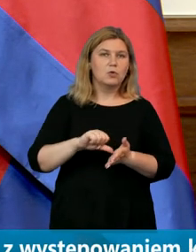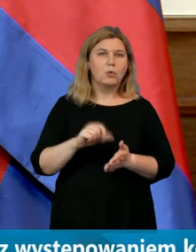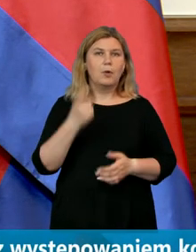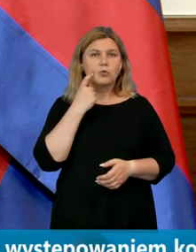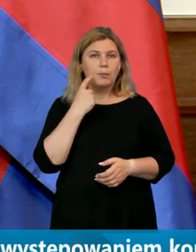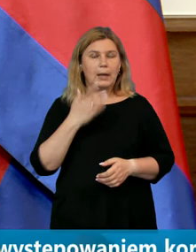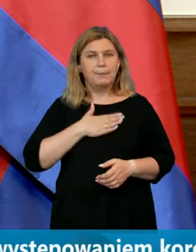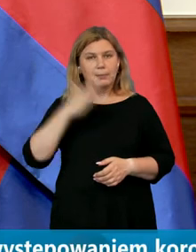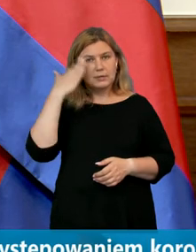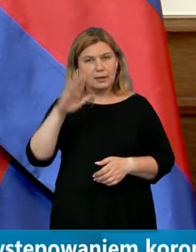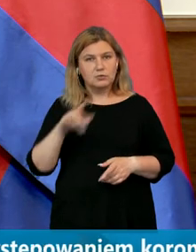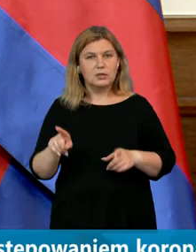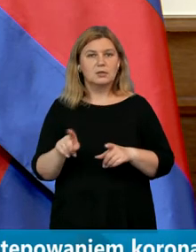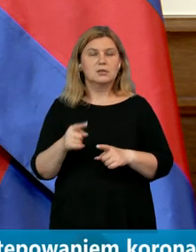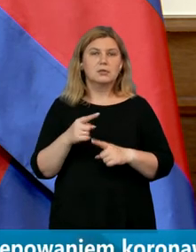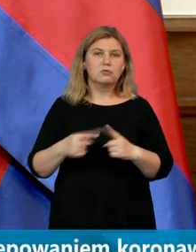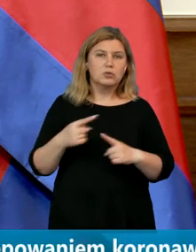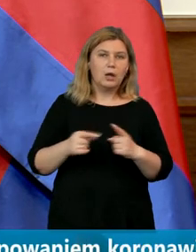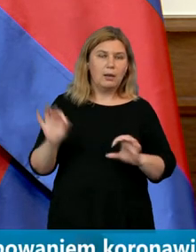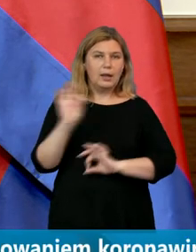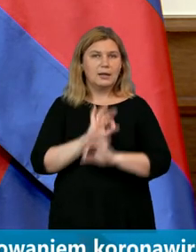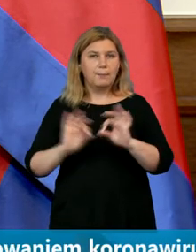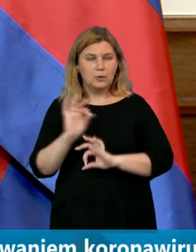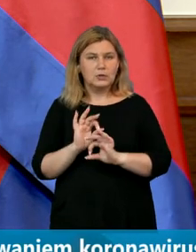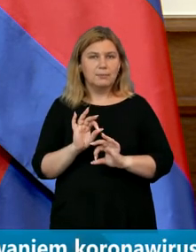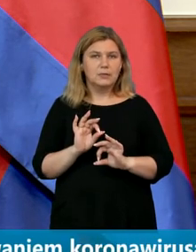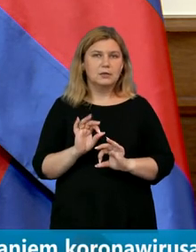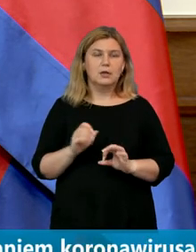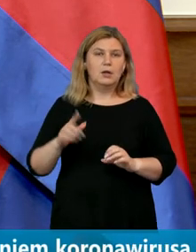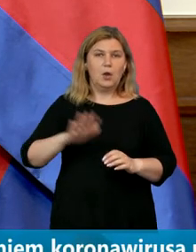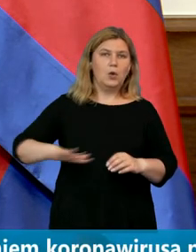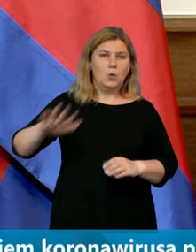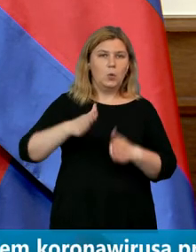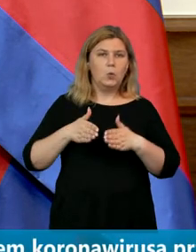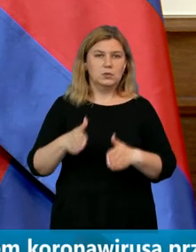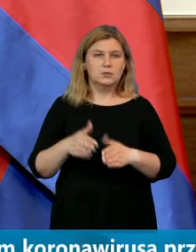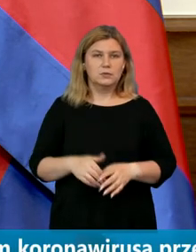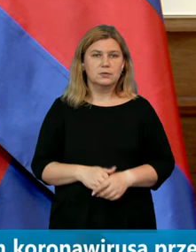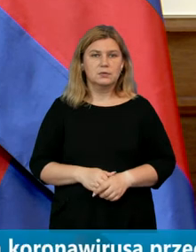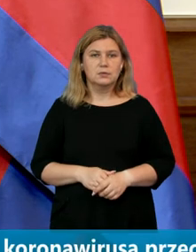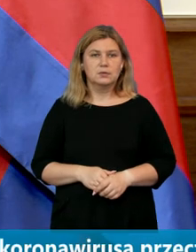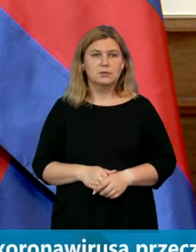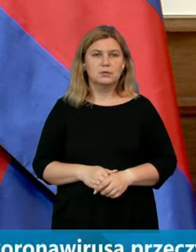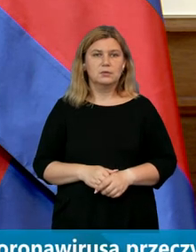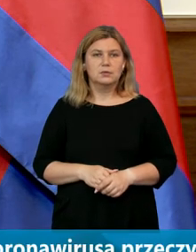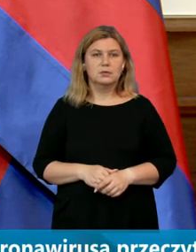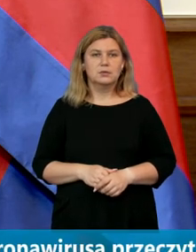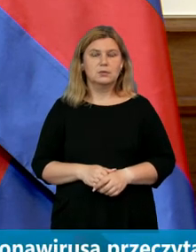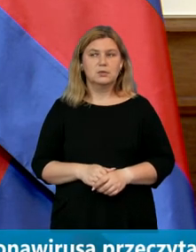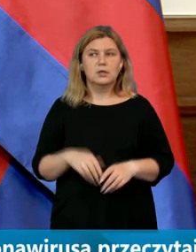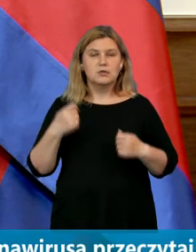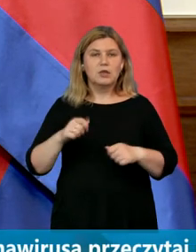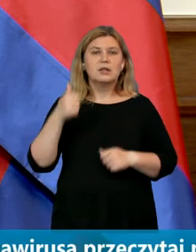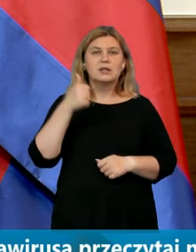też się będzie wiązało trochę z pewnymi modernizacjami okolicznych ulic. Harmon. Szczecin jest jednym z